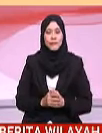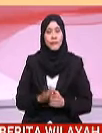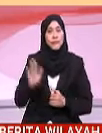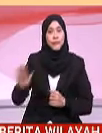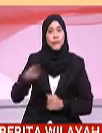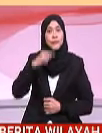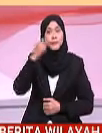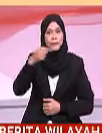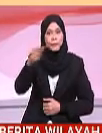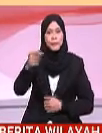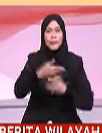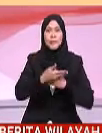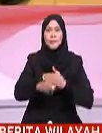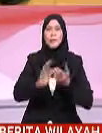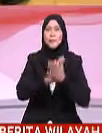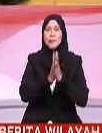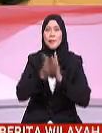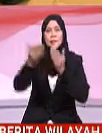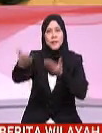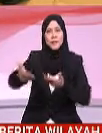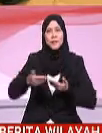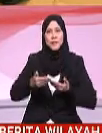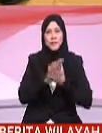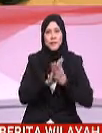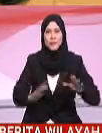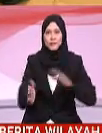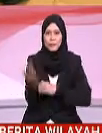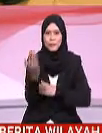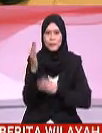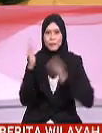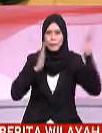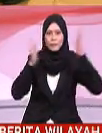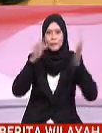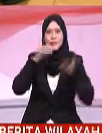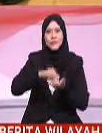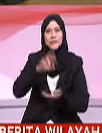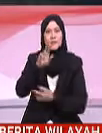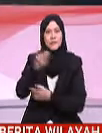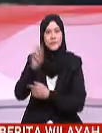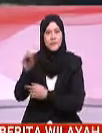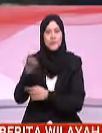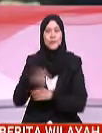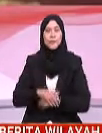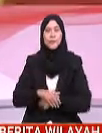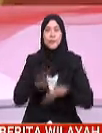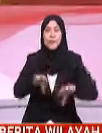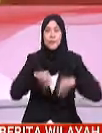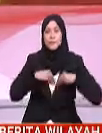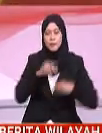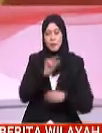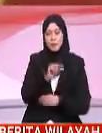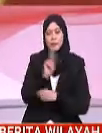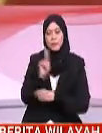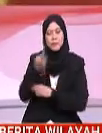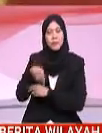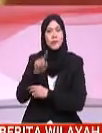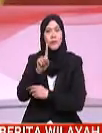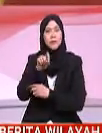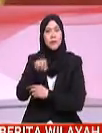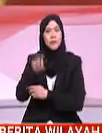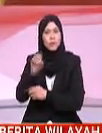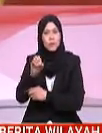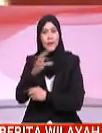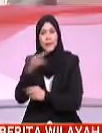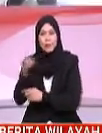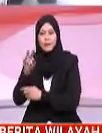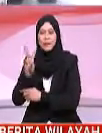beliau berkata demikian selepas menjadi tetamu Selamat Pagi Malaysia di Angkasa Puri. Penerima GKP 1.0 dan